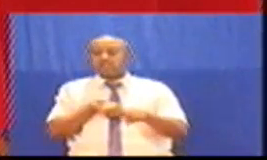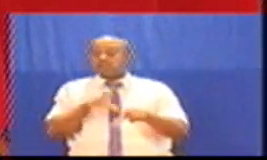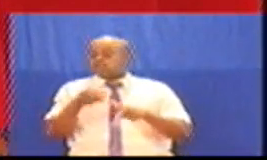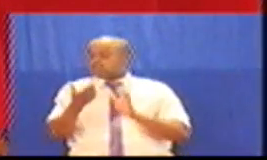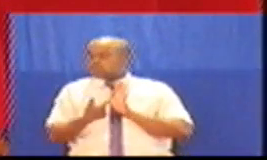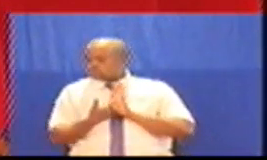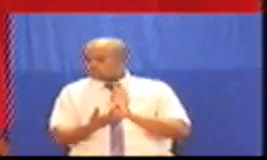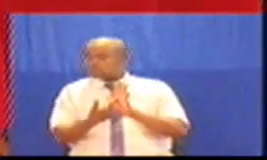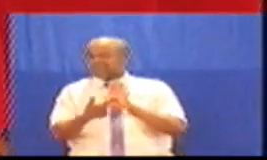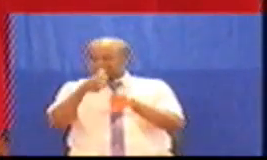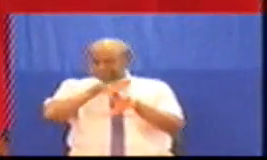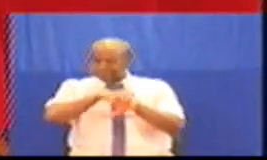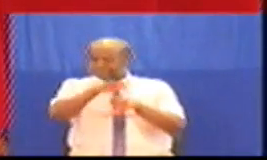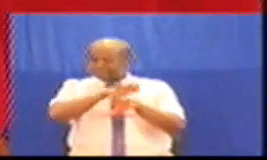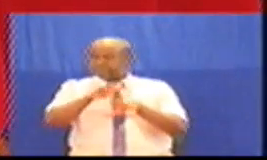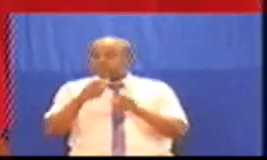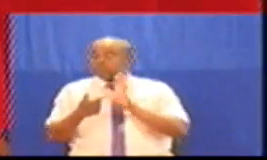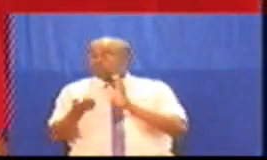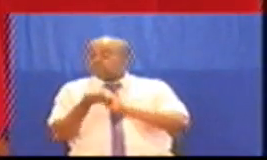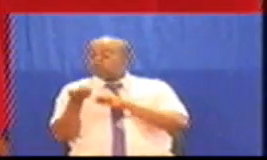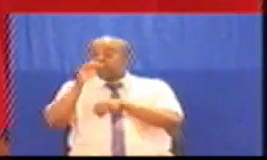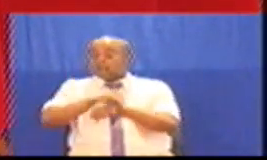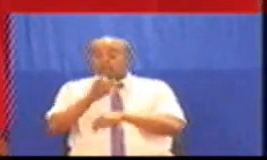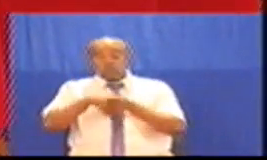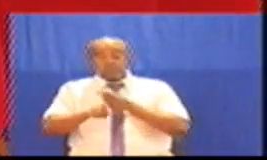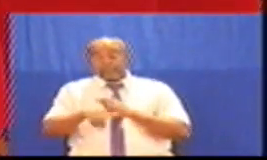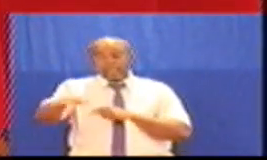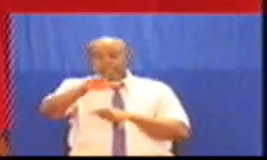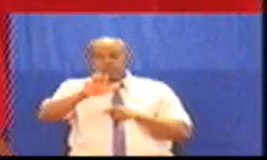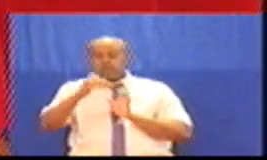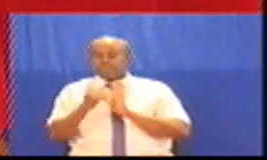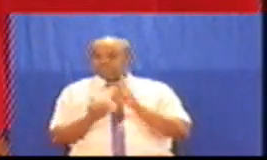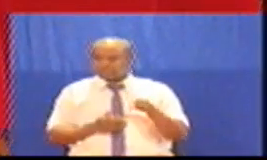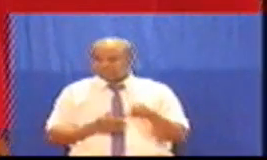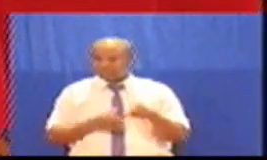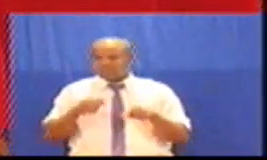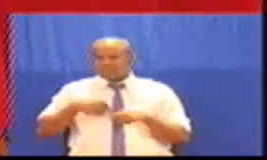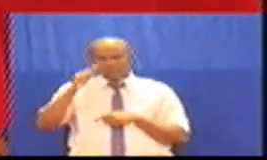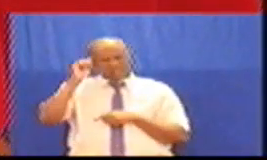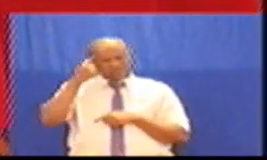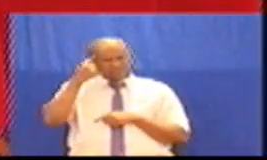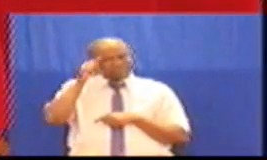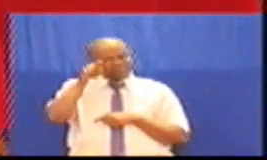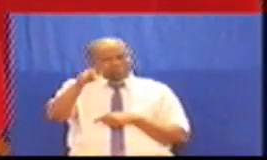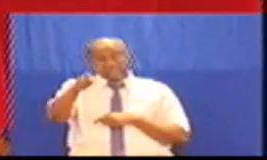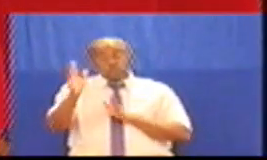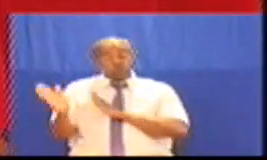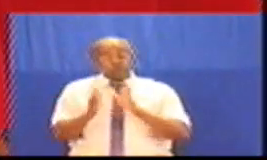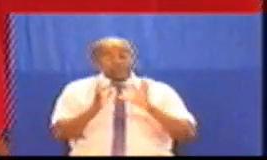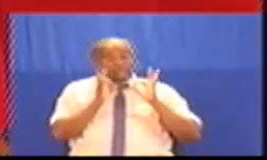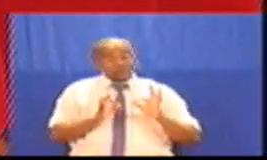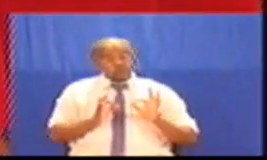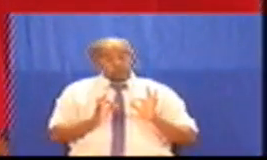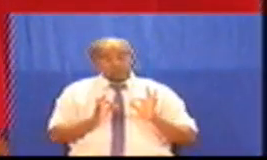ufafanuzi na uweledi katika fani ya sheria, na nadhani ukijiweka katika mstari sawa sawa,